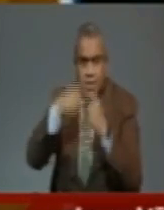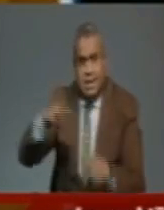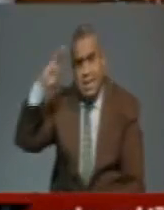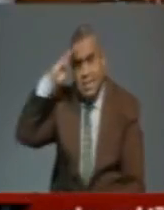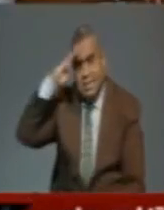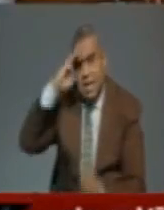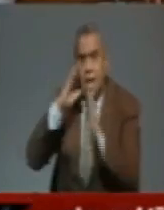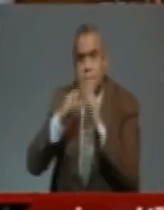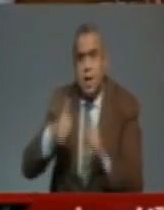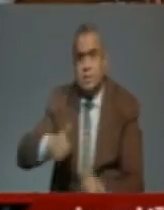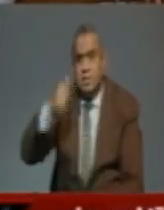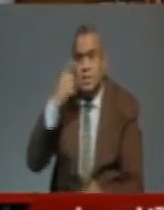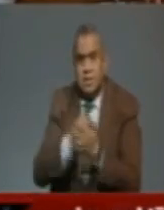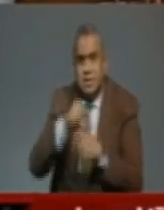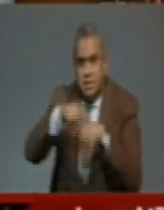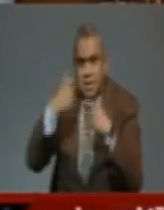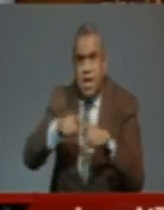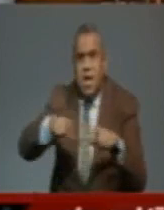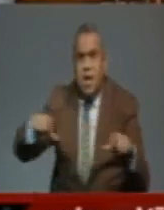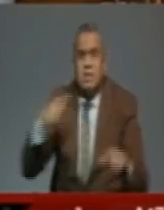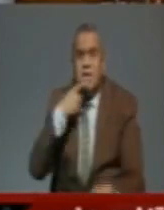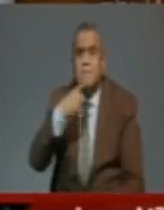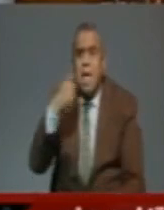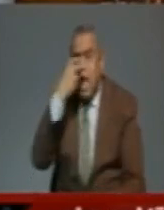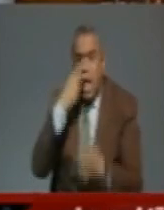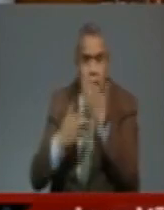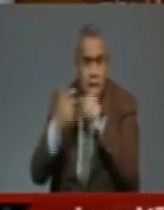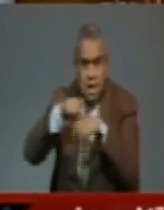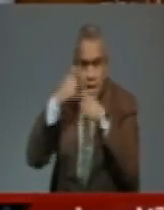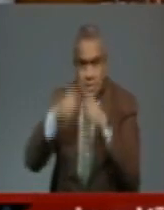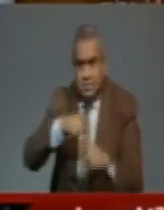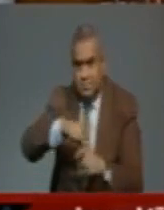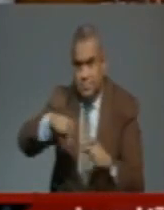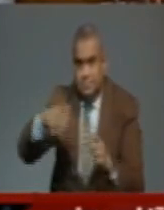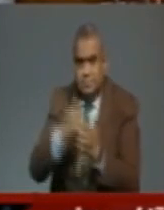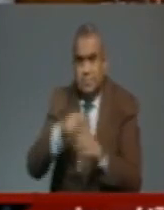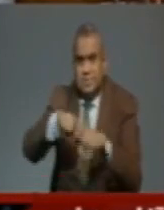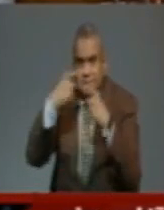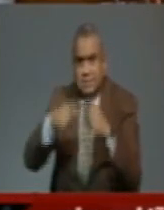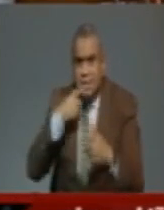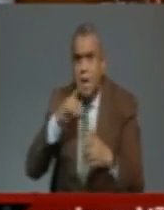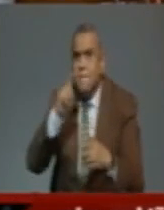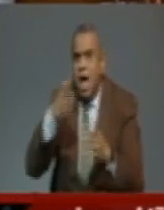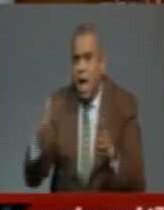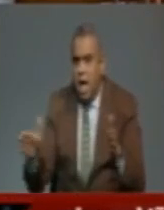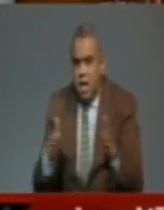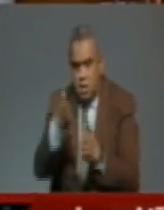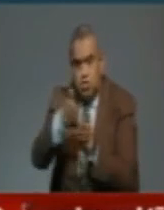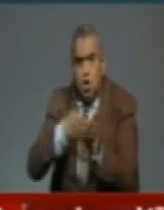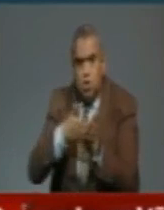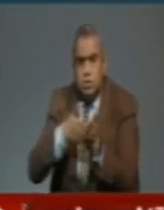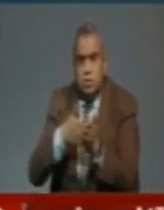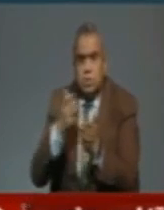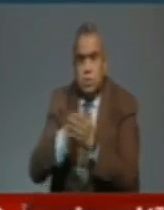الاغرار على الرصيف 100. الرصيف ده فن كان عباره عن الجزء بس ده كان حاجز امواج كده، كل ده اترمم جوه الرصيف